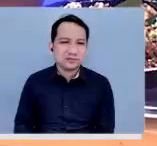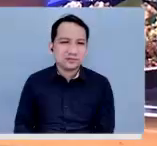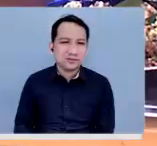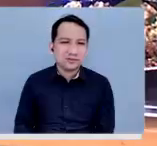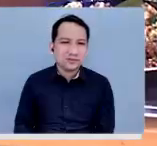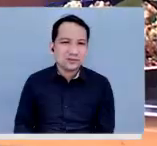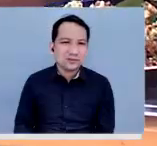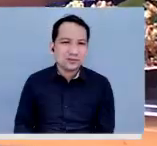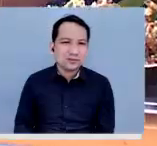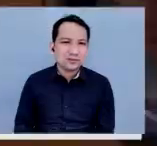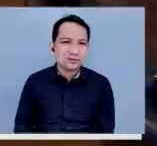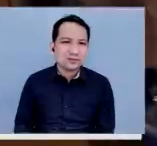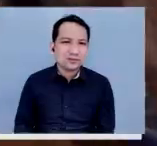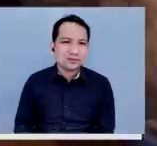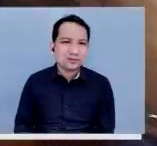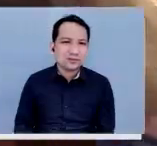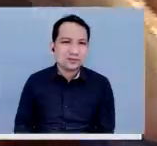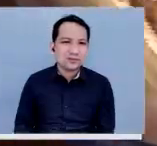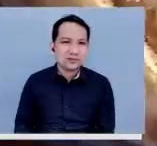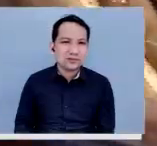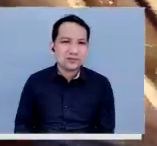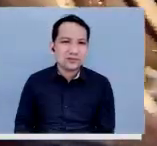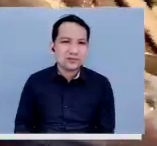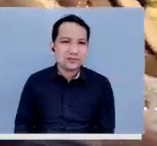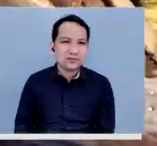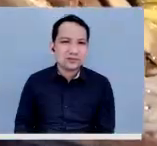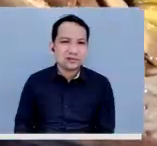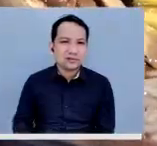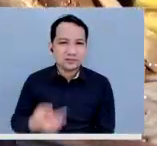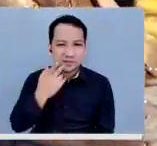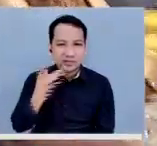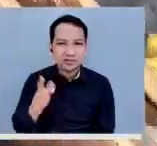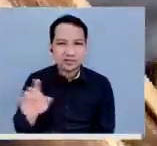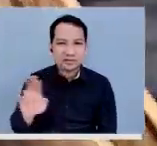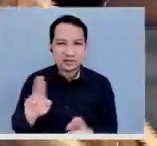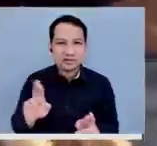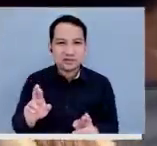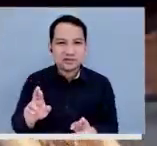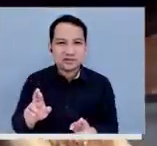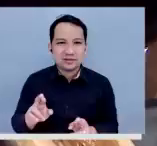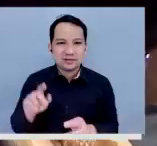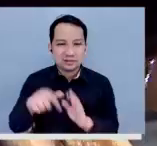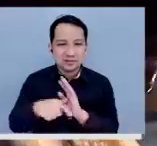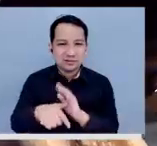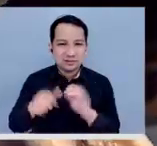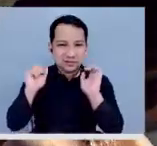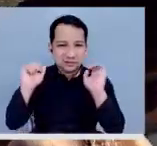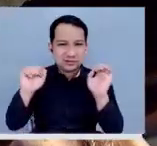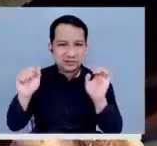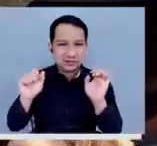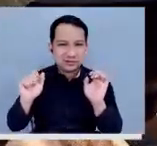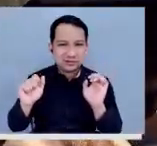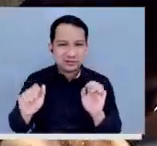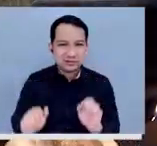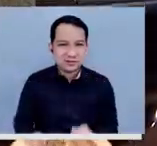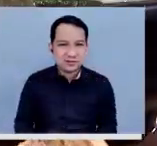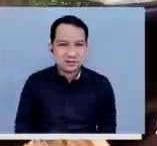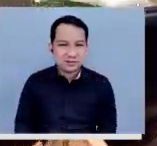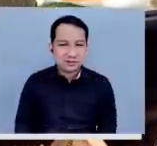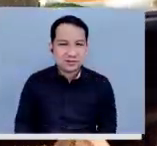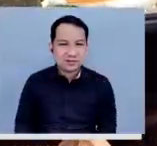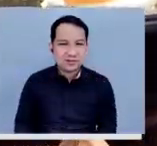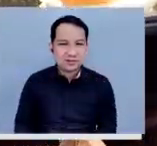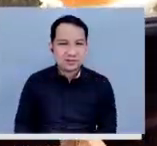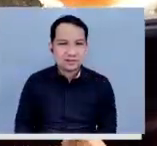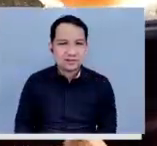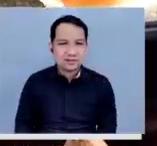mo yung bulalo agad. Manong sushi, ano pa mga pwedeng abangan? I-workout na lang natin yan mamaya. Go. Sa inyong mga dishes. Ayun!